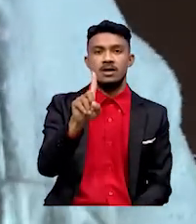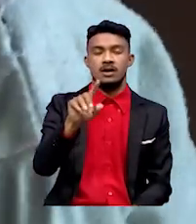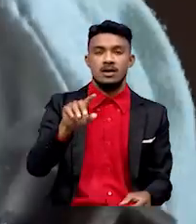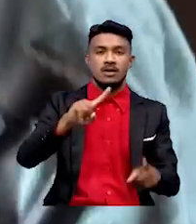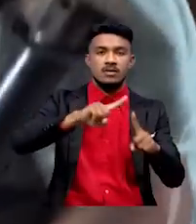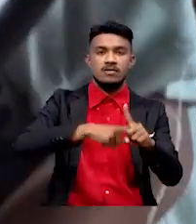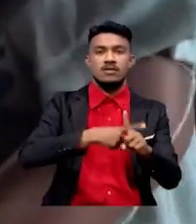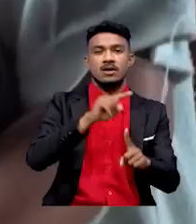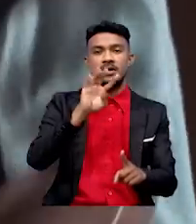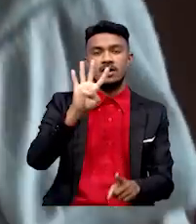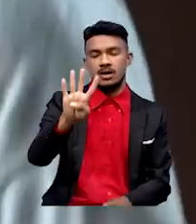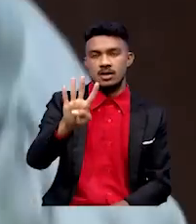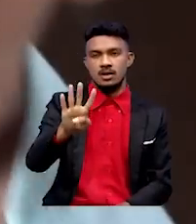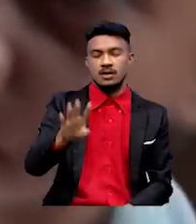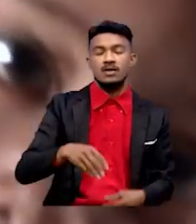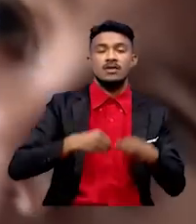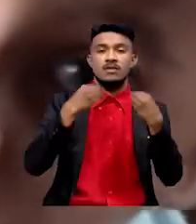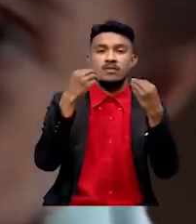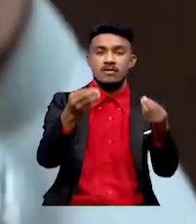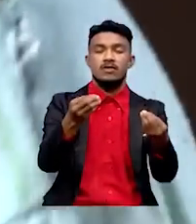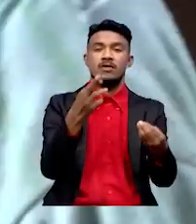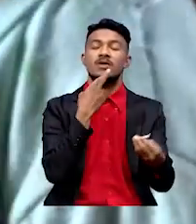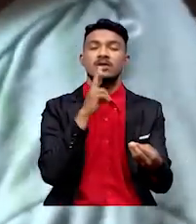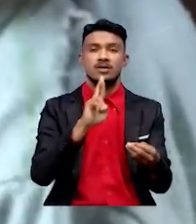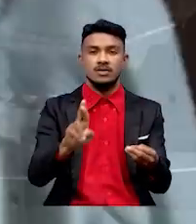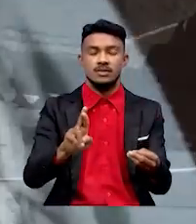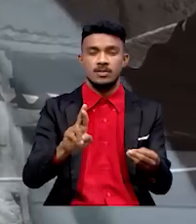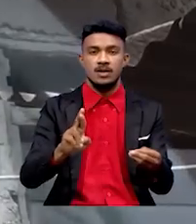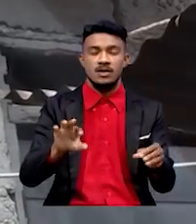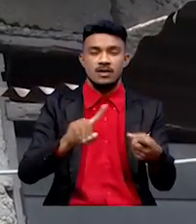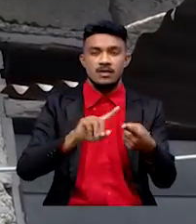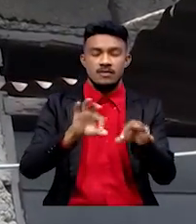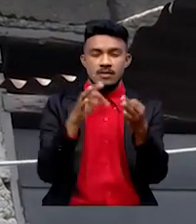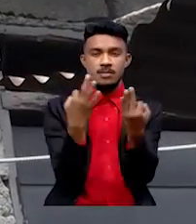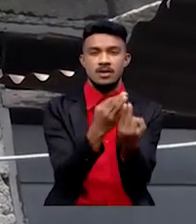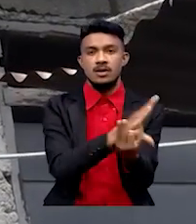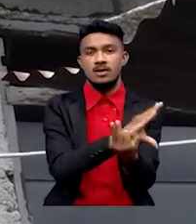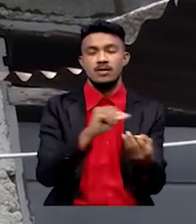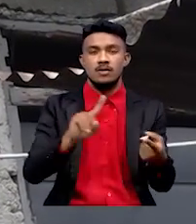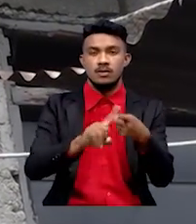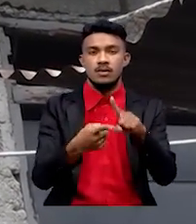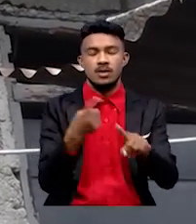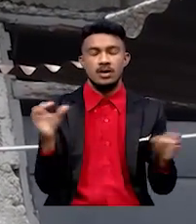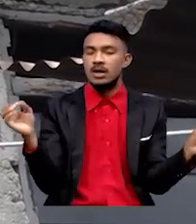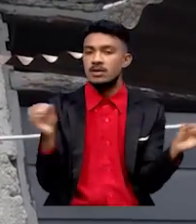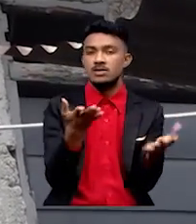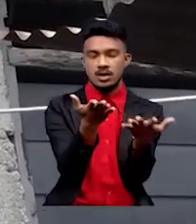hat. Razão entrega ni uan ba família no vizinho ne. Laos ni hakarak.